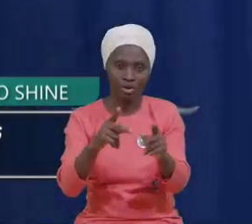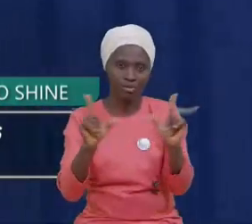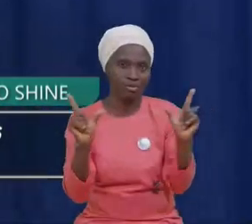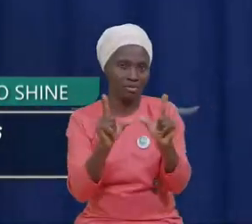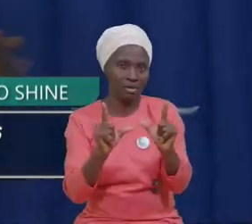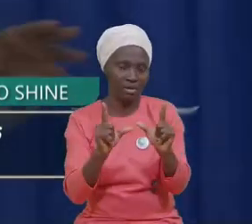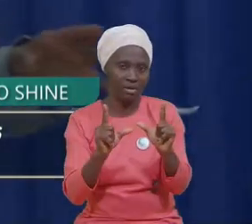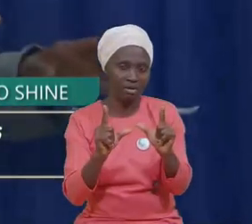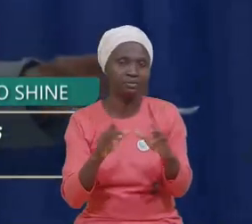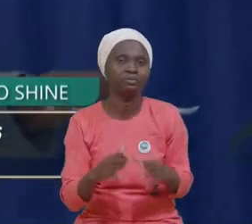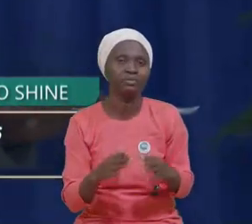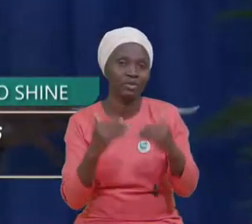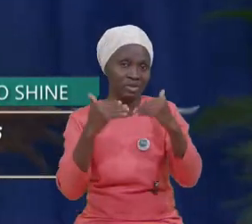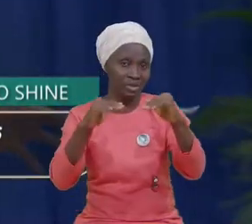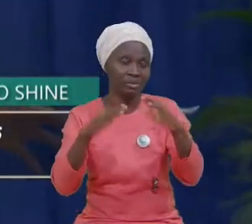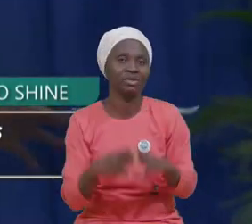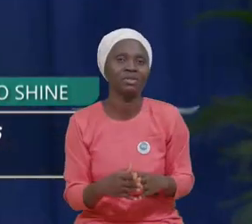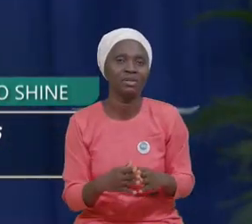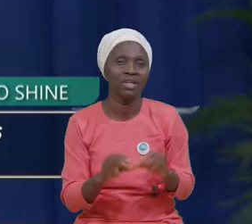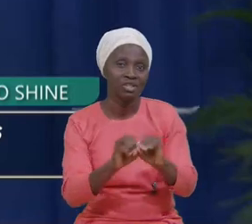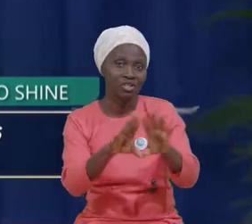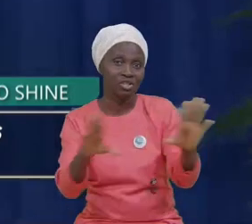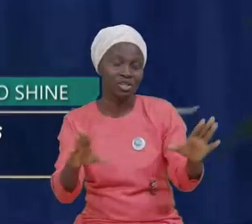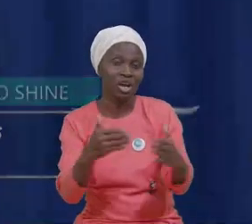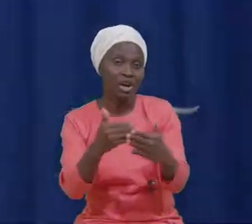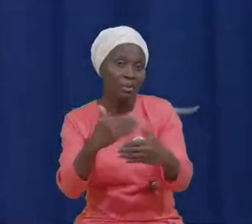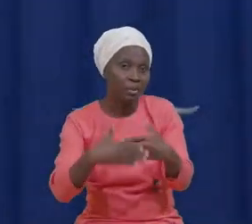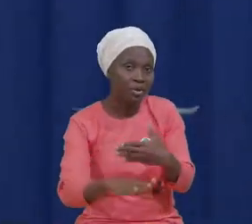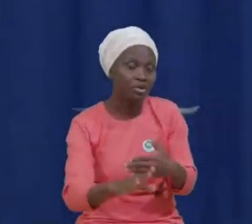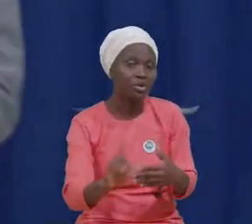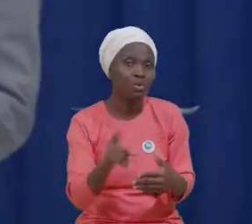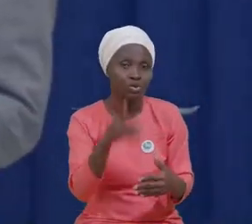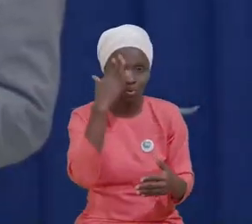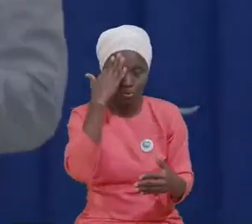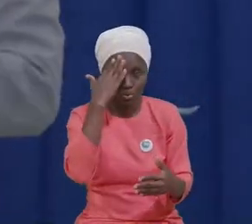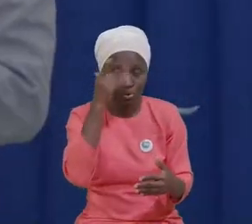au-delà, là où tu es connu au présent.